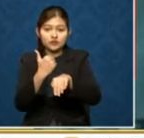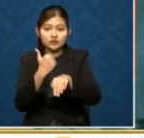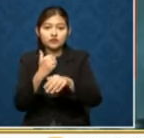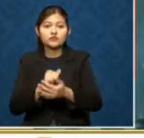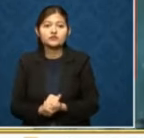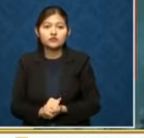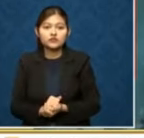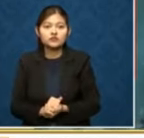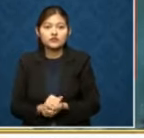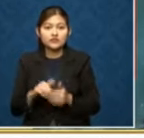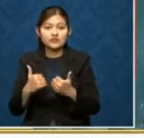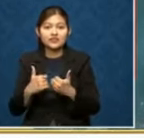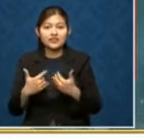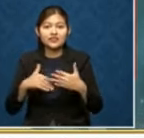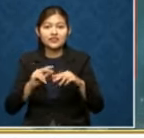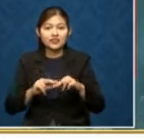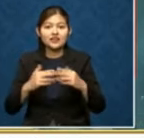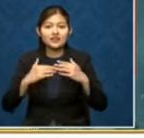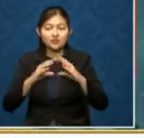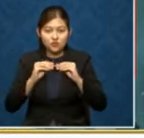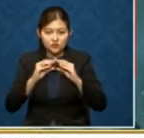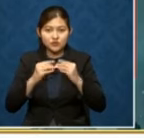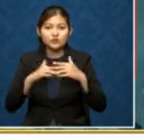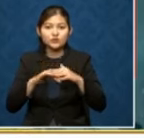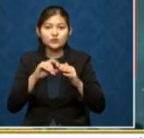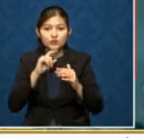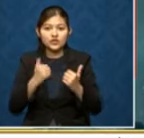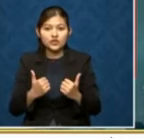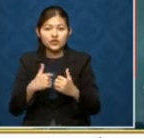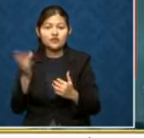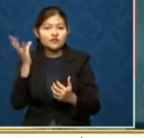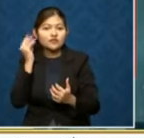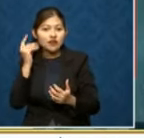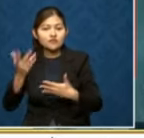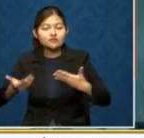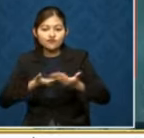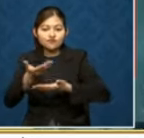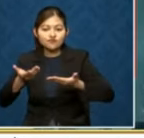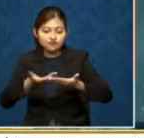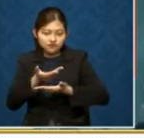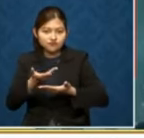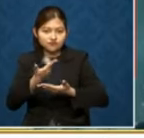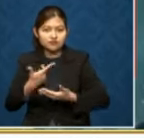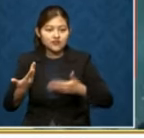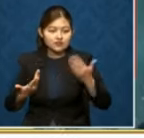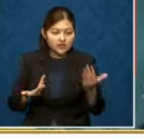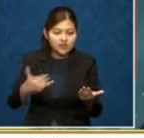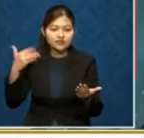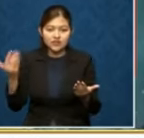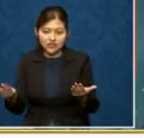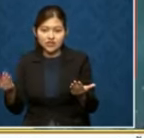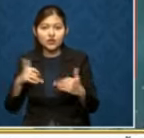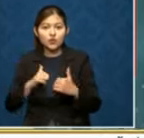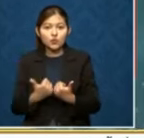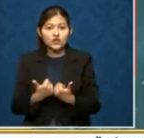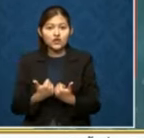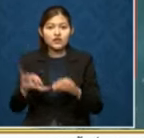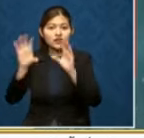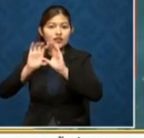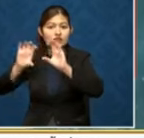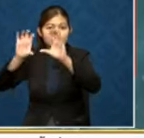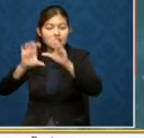ท่านก็ยังอยู่ในที่ประชุมแห่งนี้ด้วยและได้รับฟังความคิดเห็นทั้ง สองฝ่ายวันนี้ไม่มีฝ่ายรัฐบาล